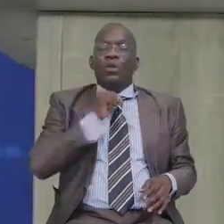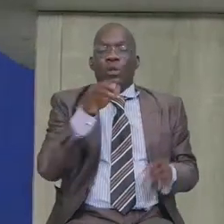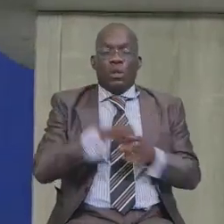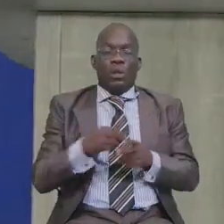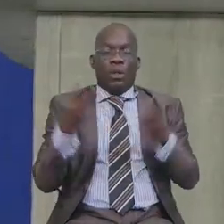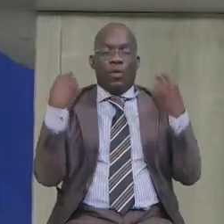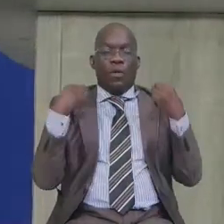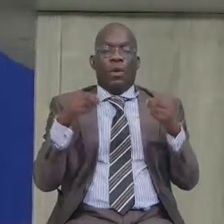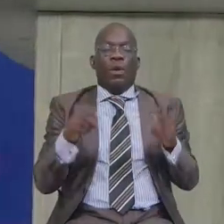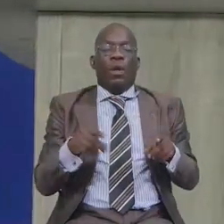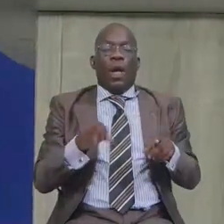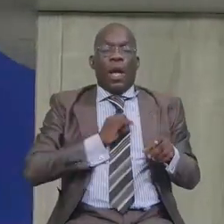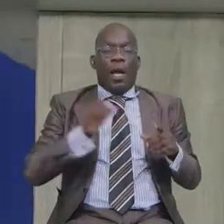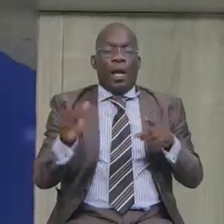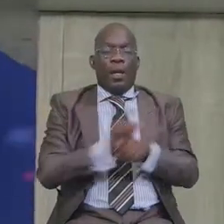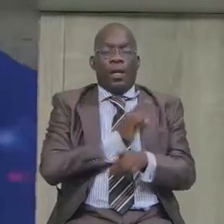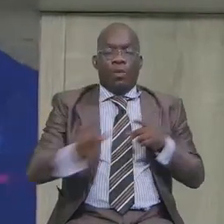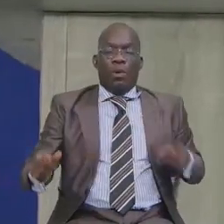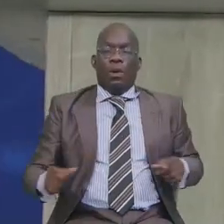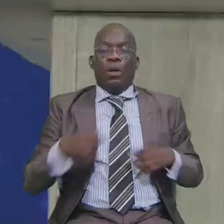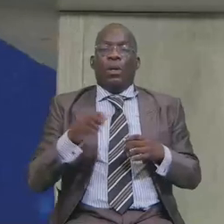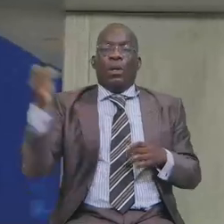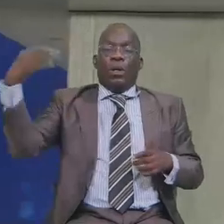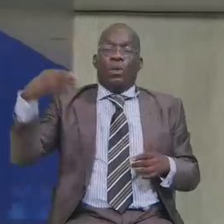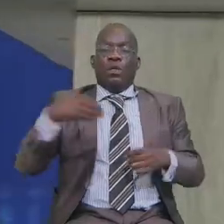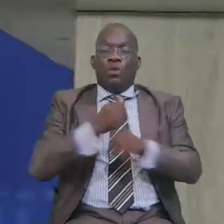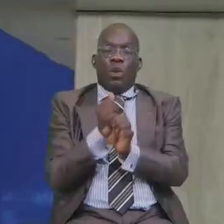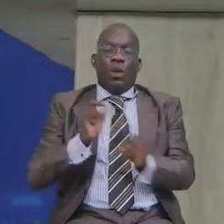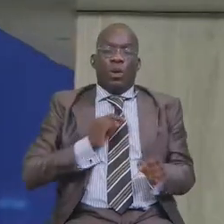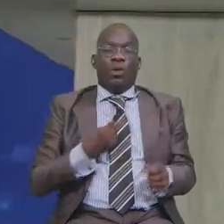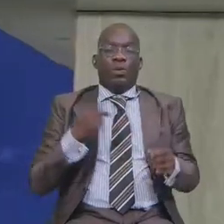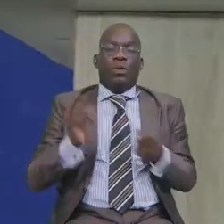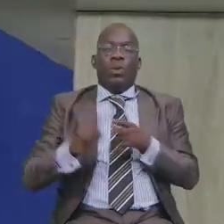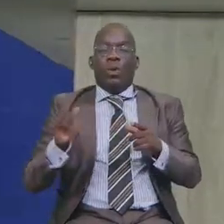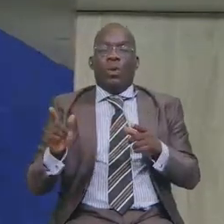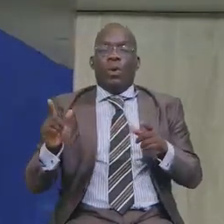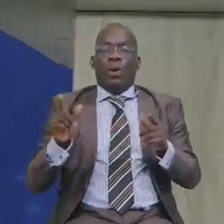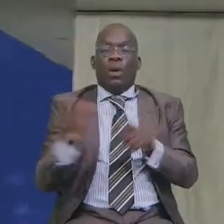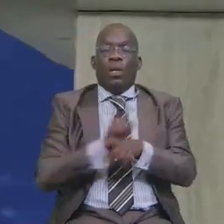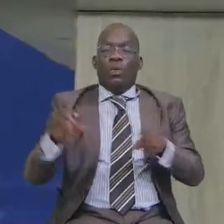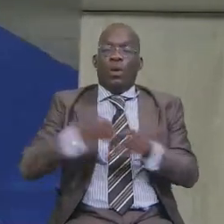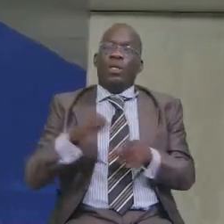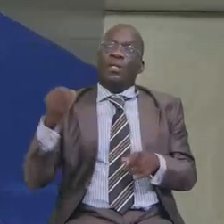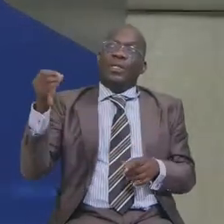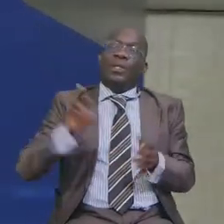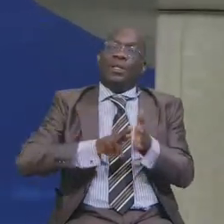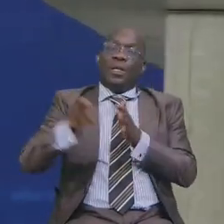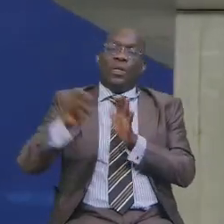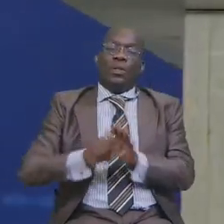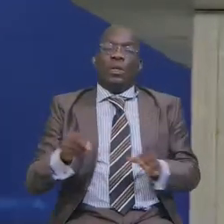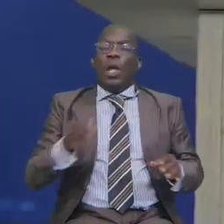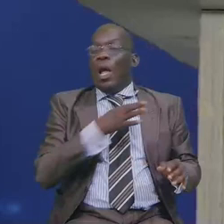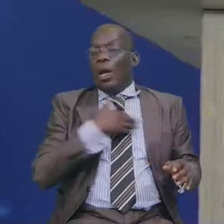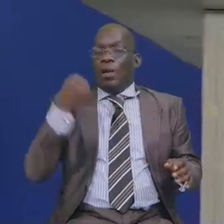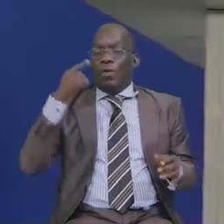j'ai travaillé plus que tous. La grâce nous amène à travailler dans la justice et pour la justice. Et